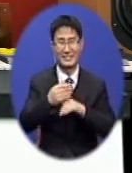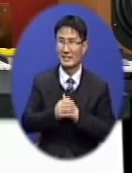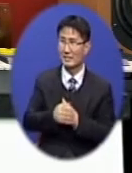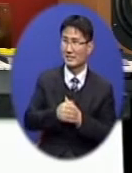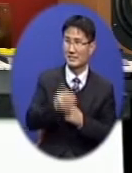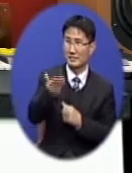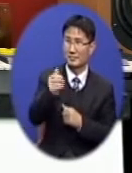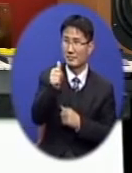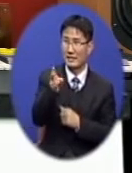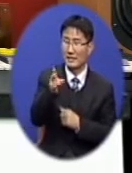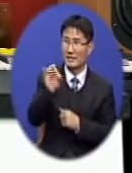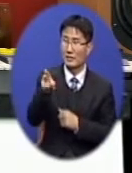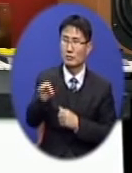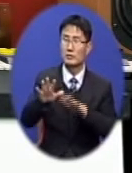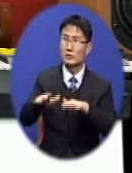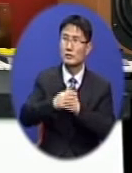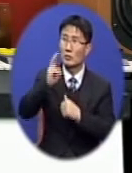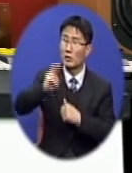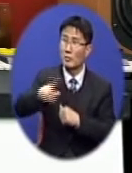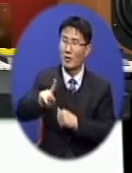혜영 씨는 지금 타이틀곡이 뭐예요?